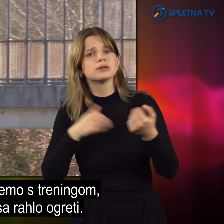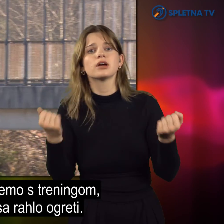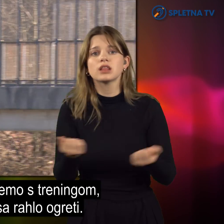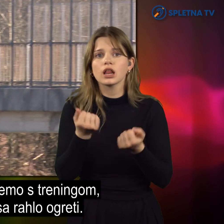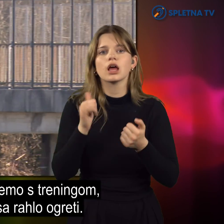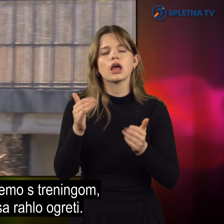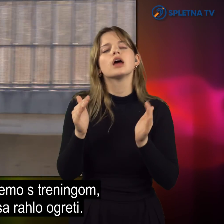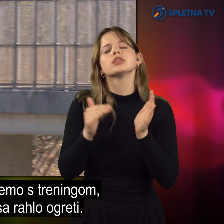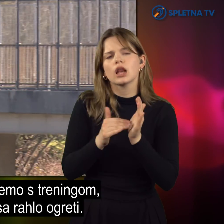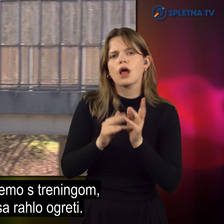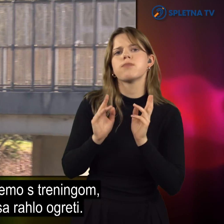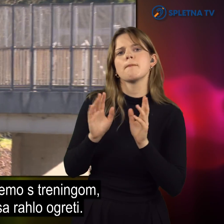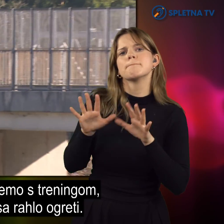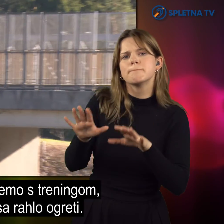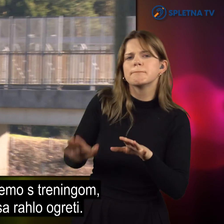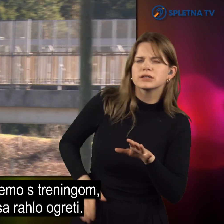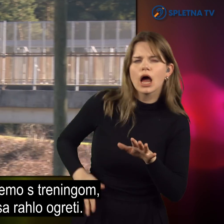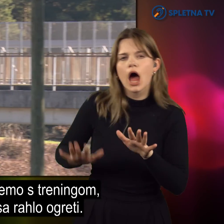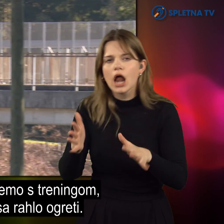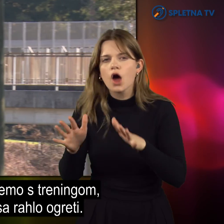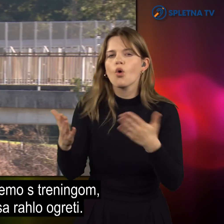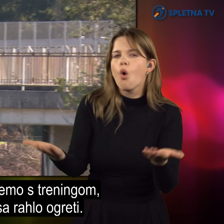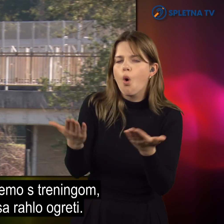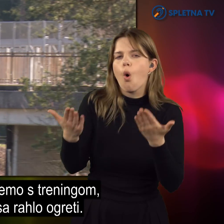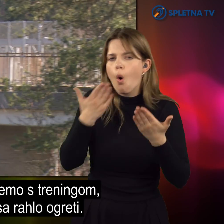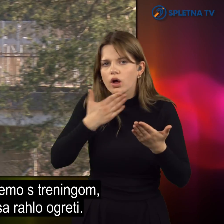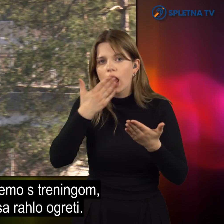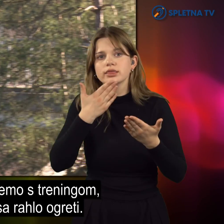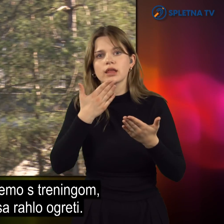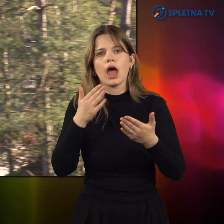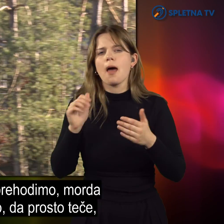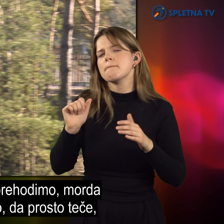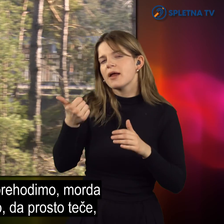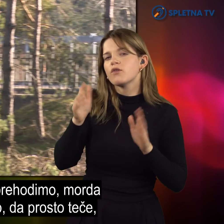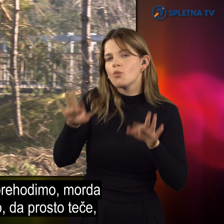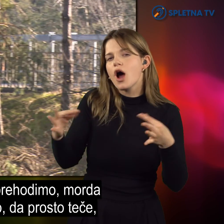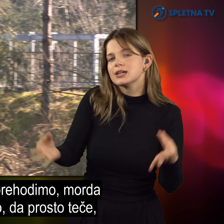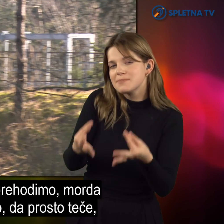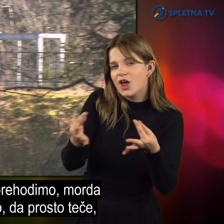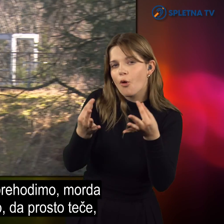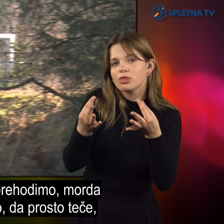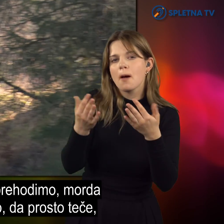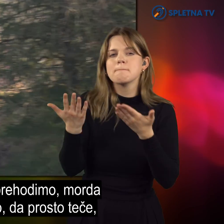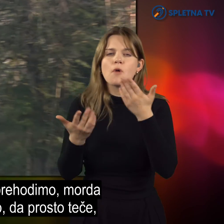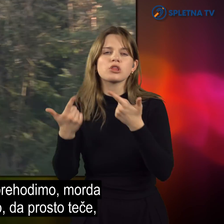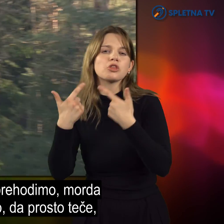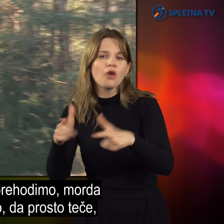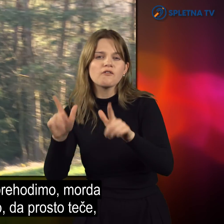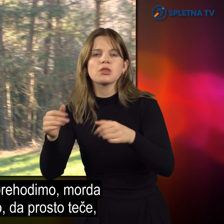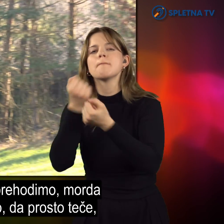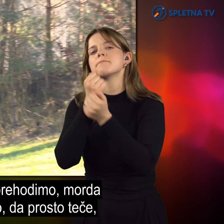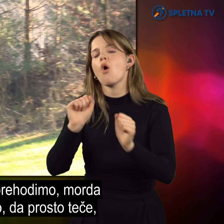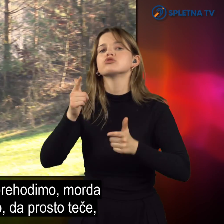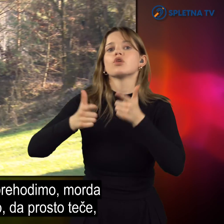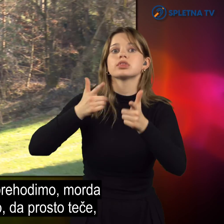Preden začnemo s treningom, je treba psa rahlo ogreti. Najprej ga sprehodimo, morda mu dovolimo,